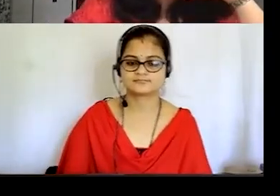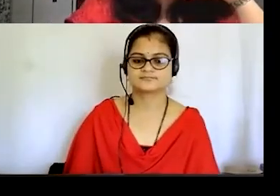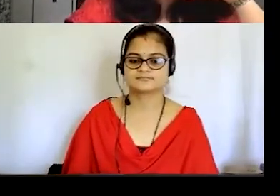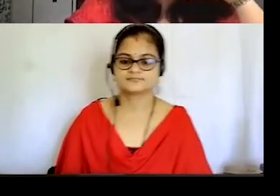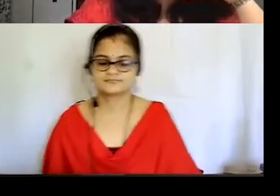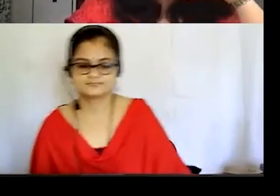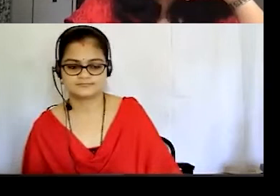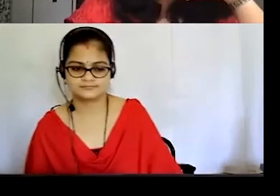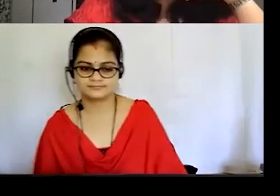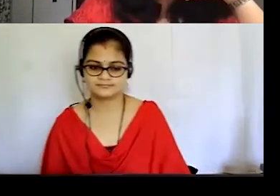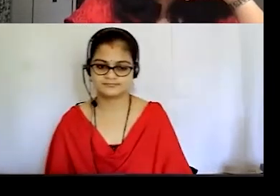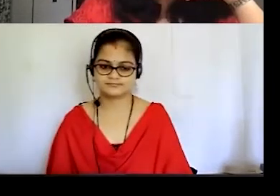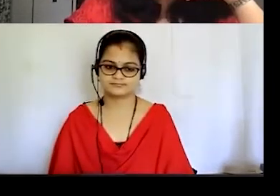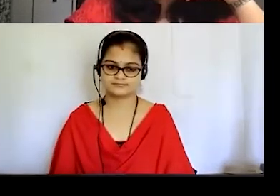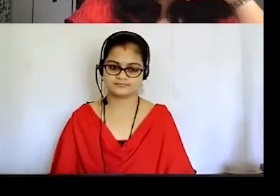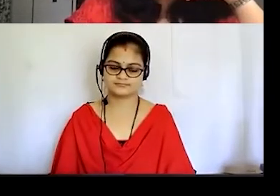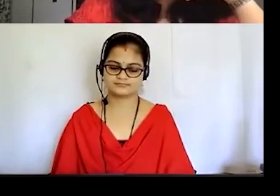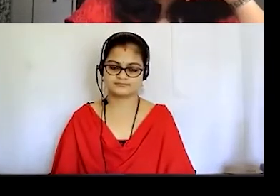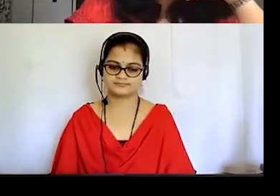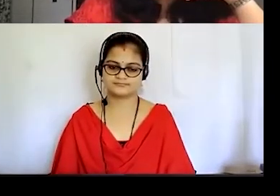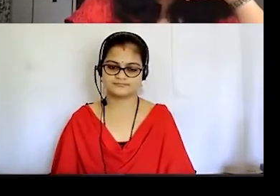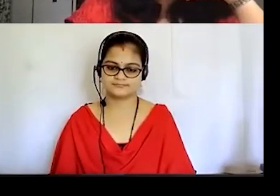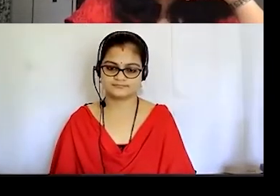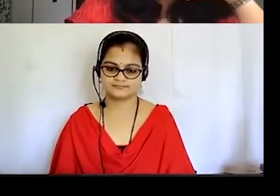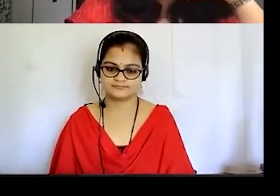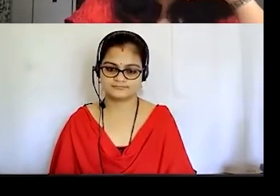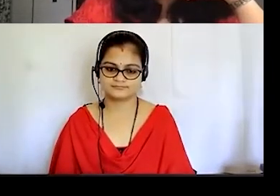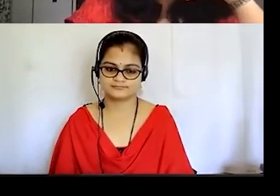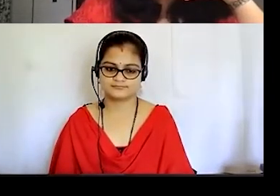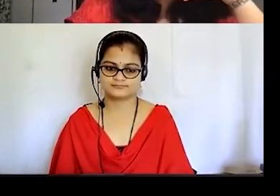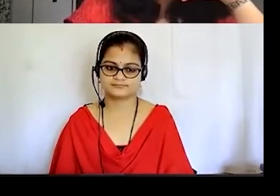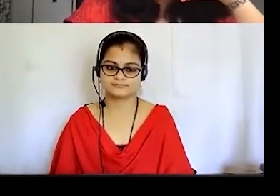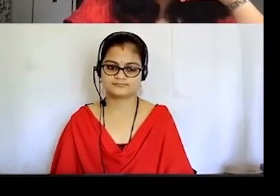जब छप देखी पीहू की